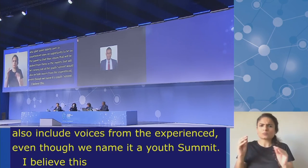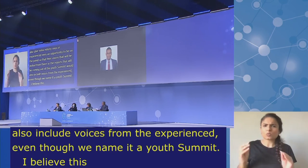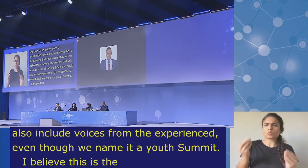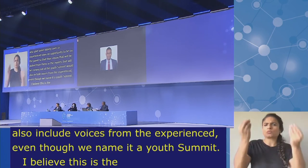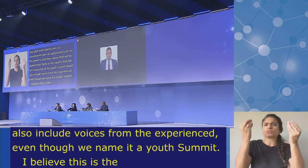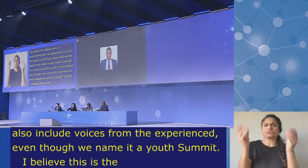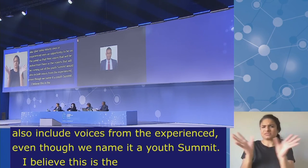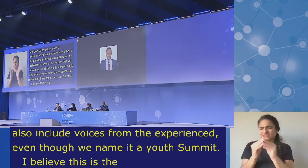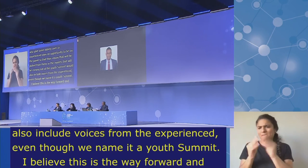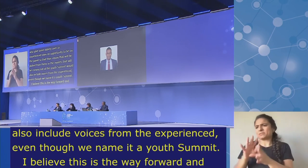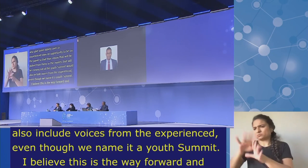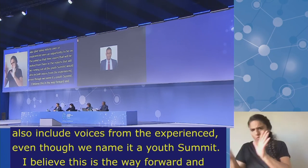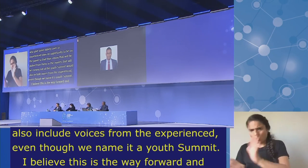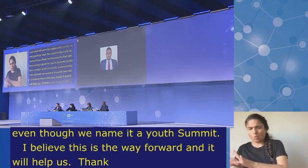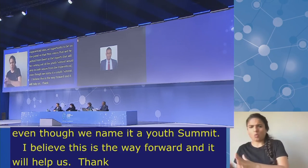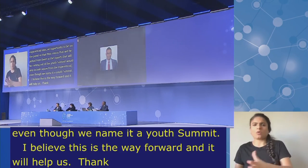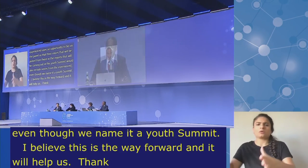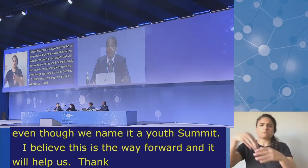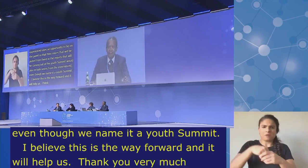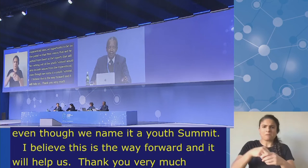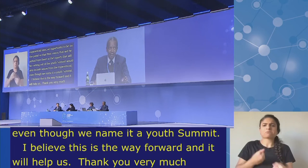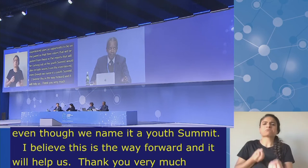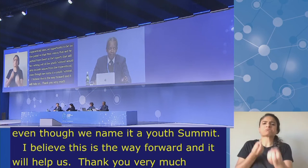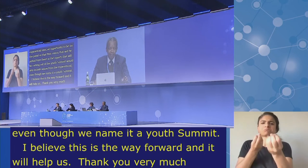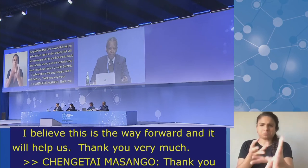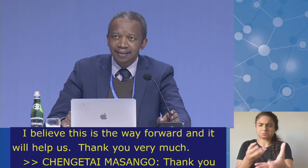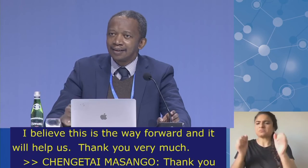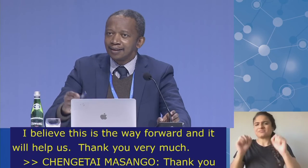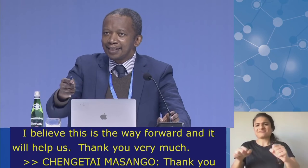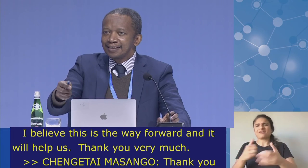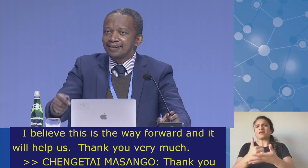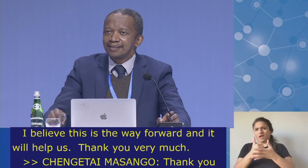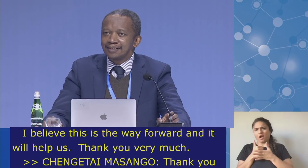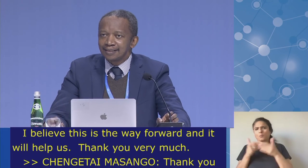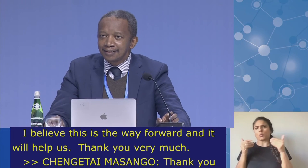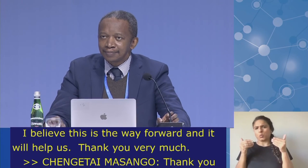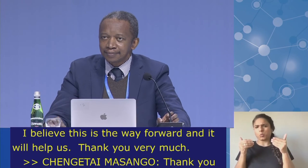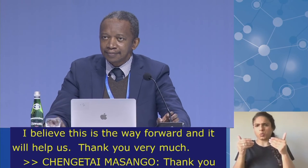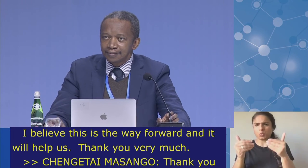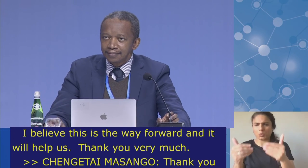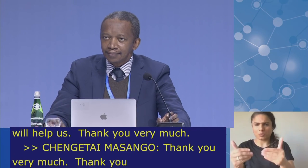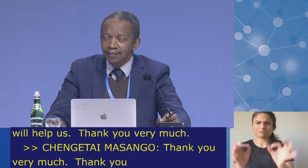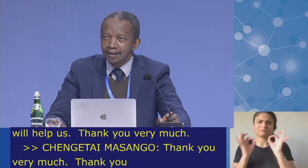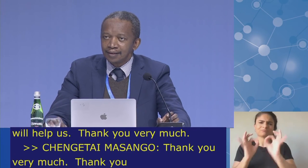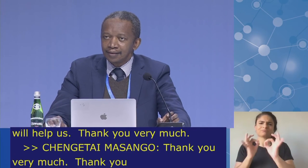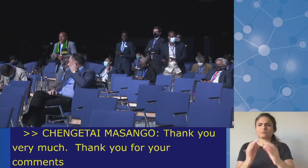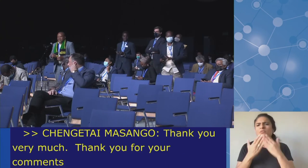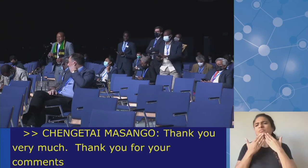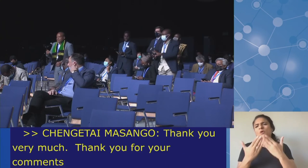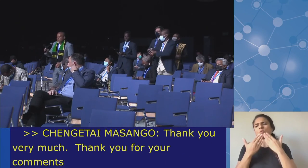которые потом подводят итоги проводившимся дискуссиям. Спасибо. И я благодарен за этот